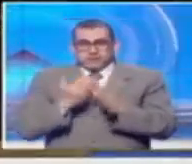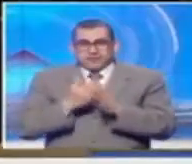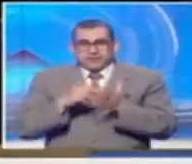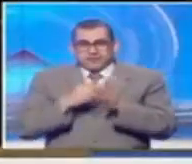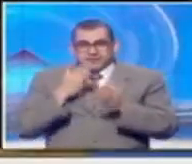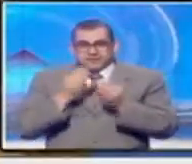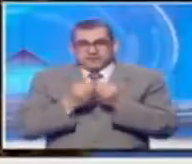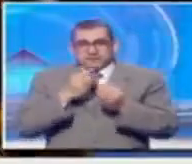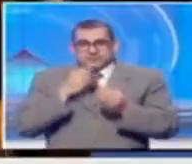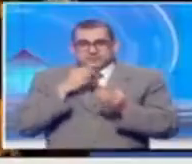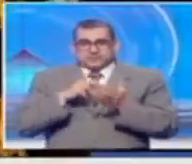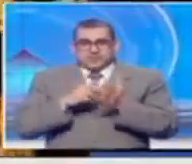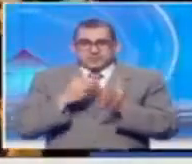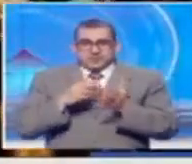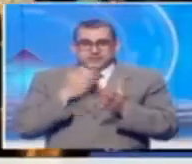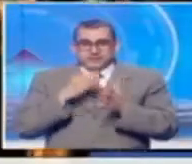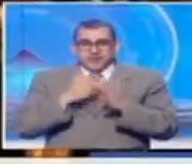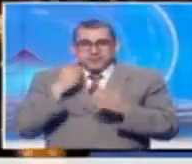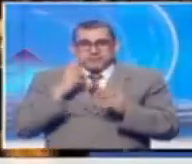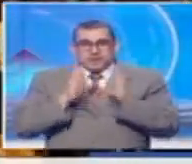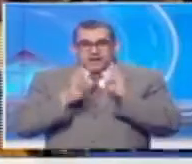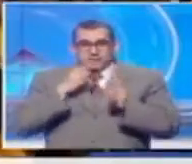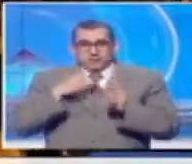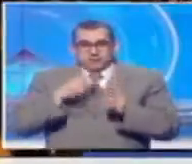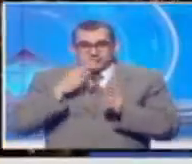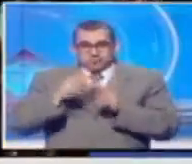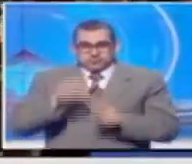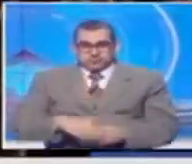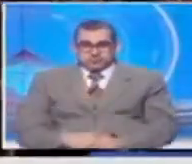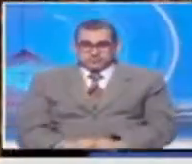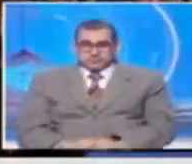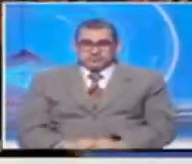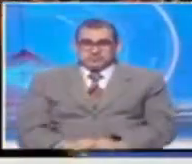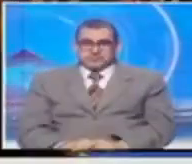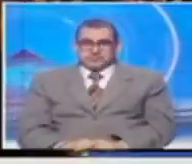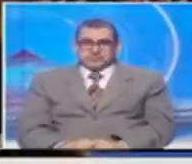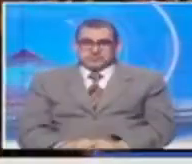مصر ستظل مهد الحضارات وملهمة الشعوب.